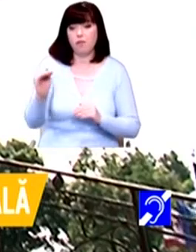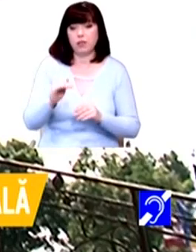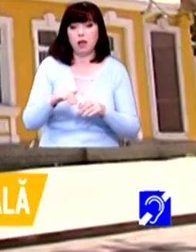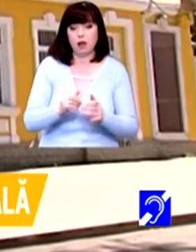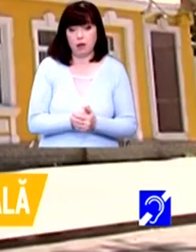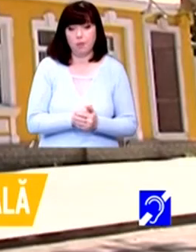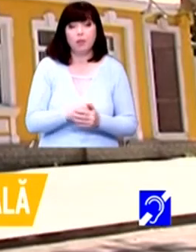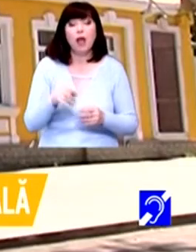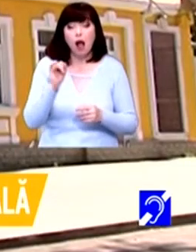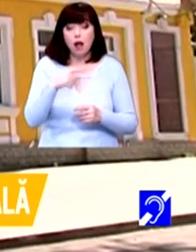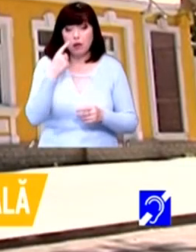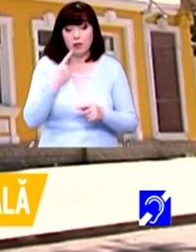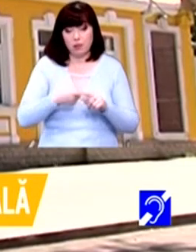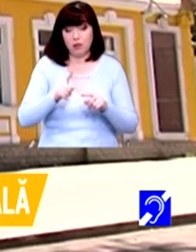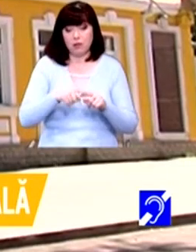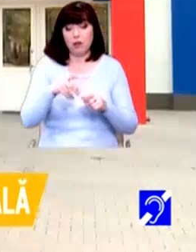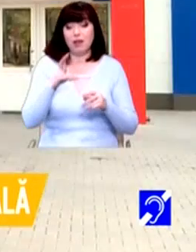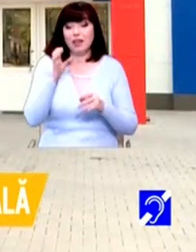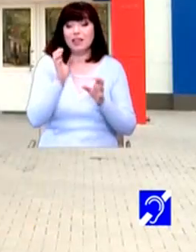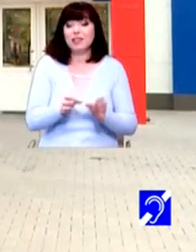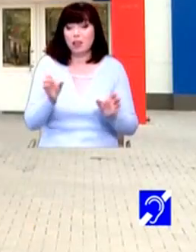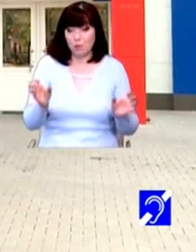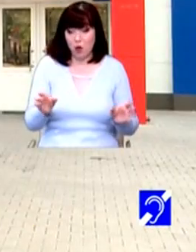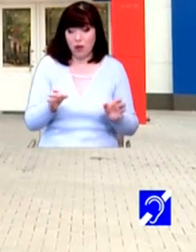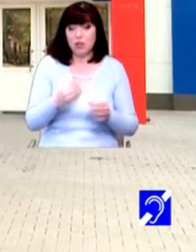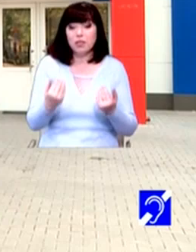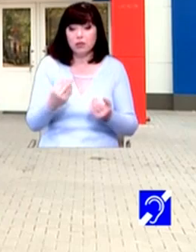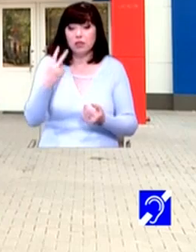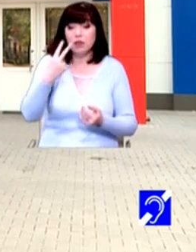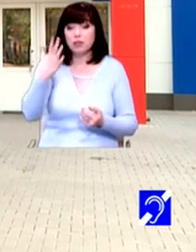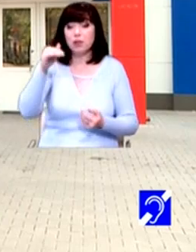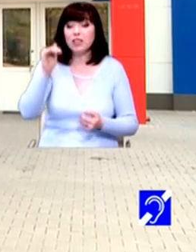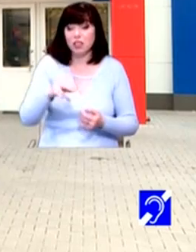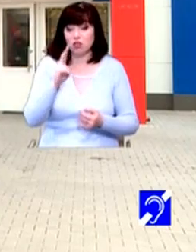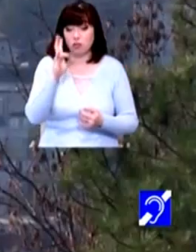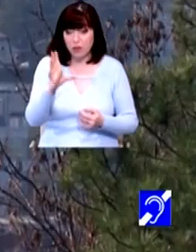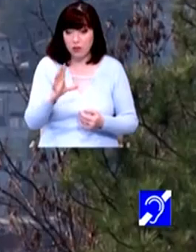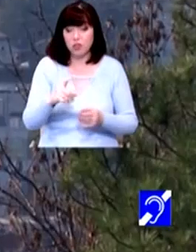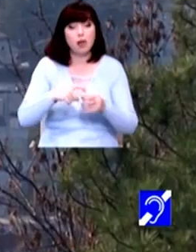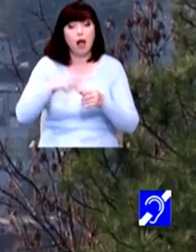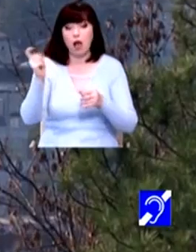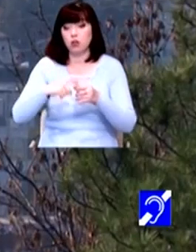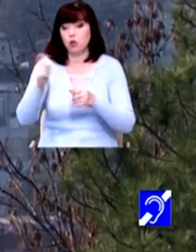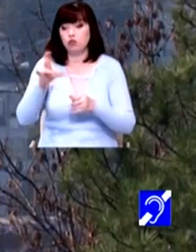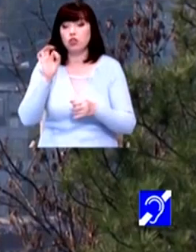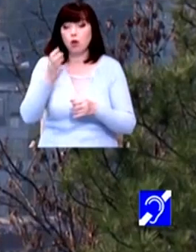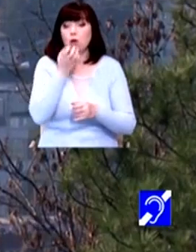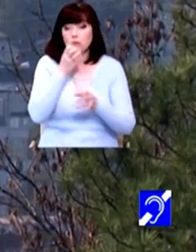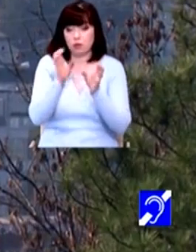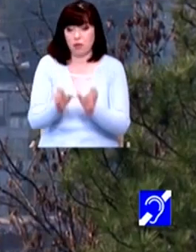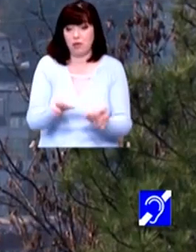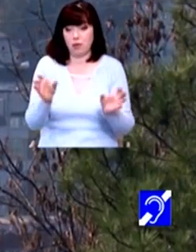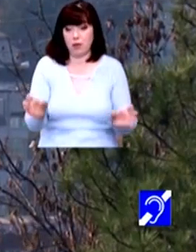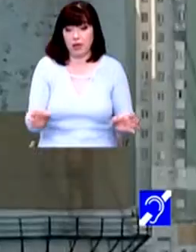hotărârii de guvern. Potrivit societății pe acțiuni Termoelectrica, în prezent 25.000 de apartamente sunt debranșate de la sistemul centralizat